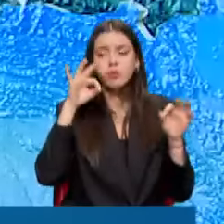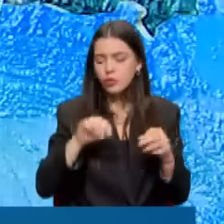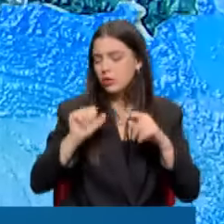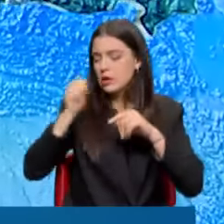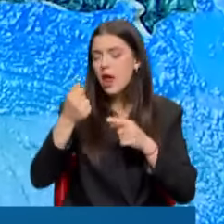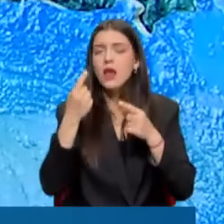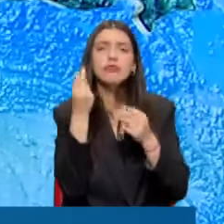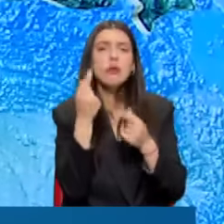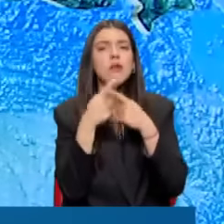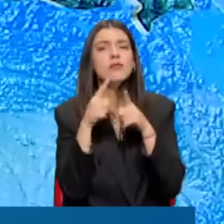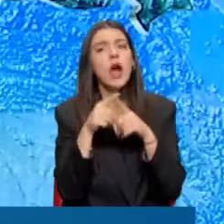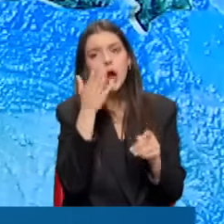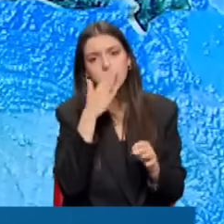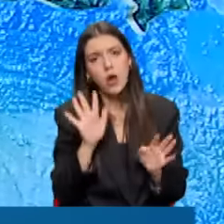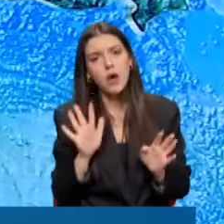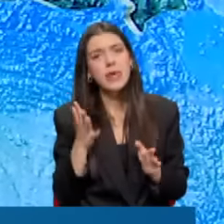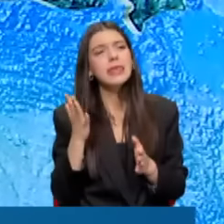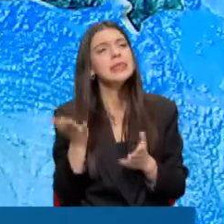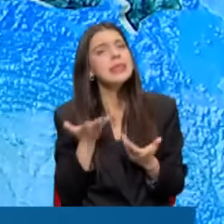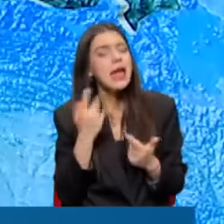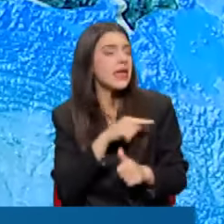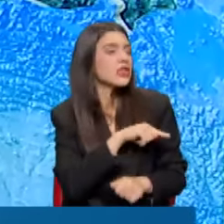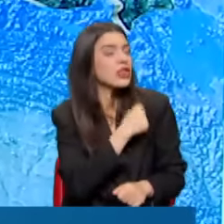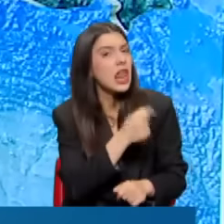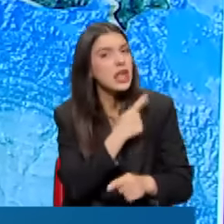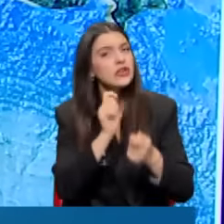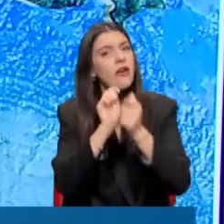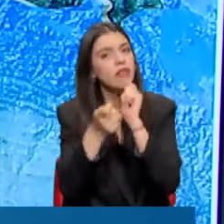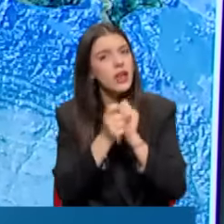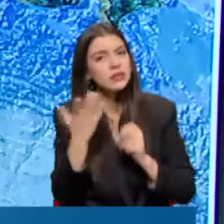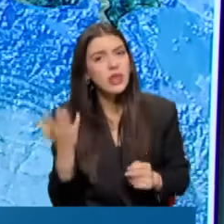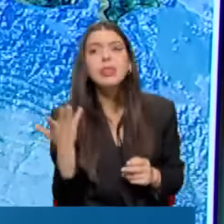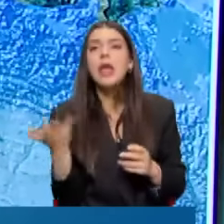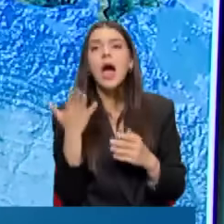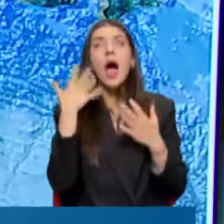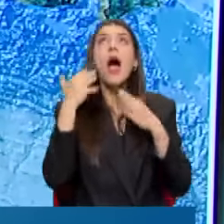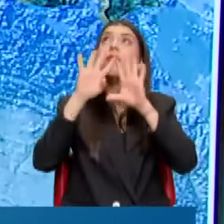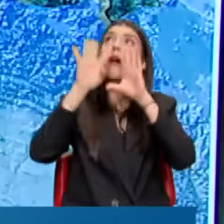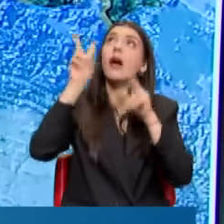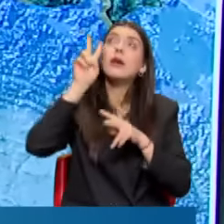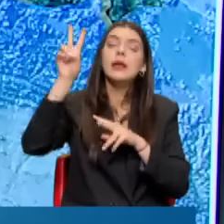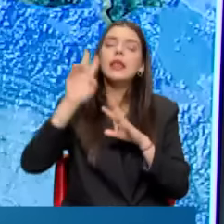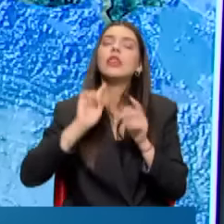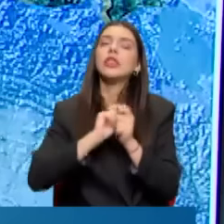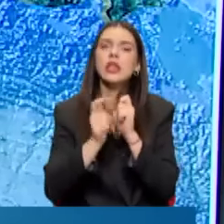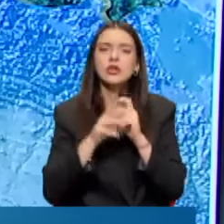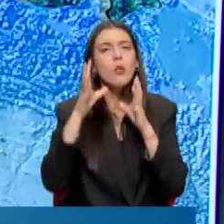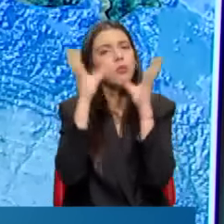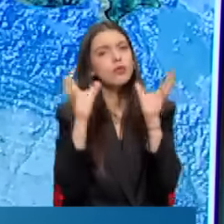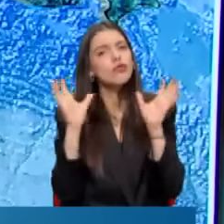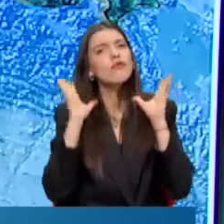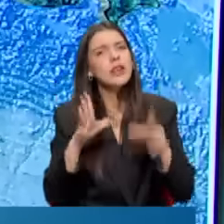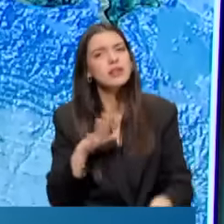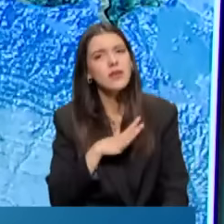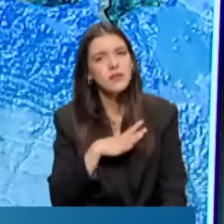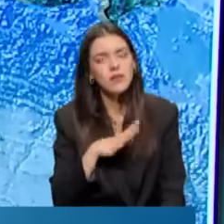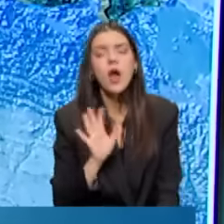yaşamıyor meteorolojik olarak hani ne termometresi çok değişecek ne de gökyüzünün durumu bulutluluk çok değişecek